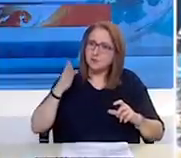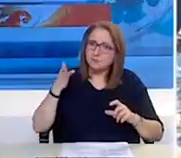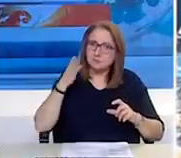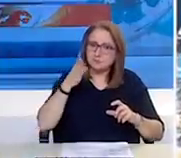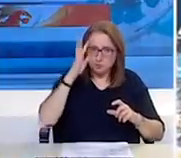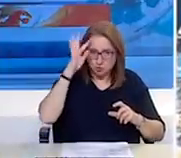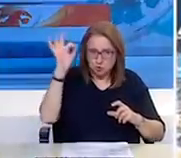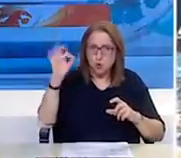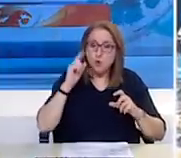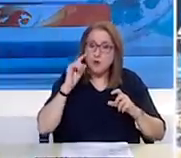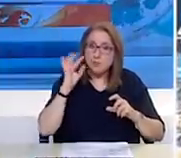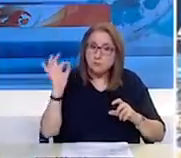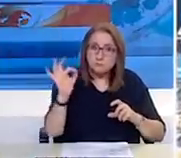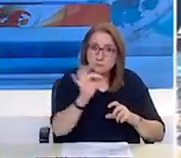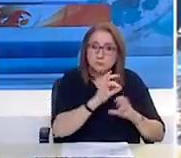διαγνωστικούς στόχους.